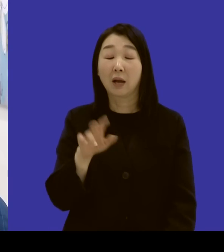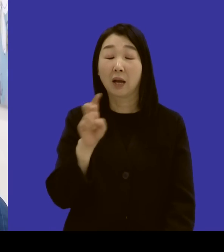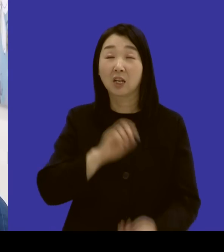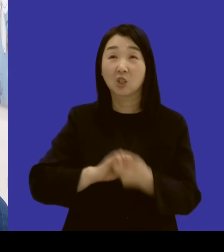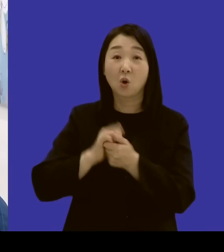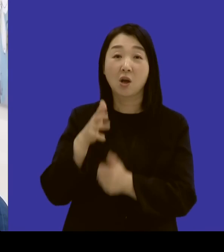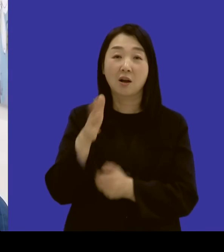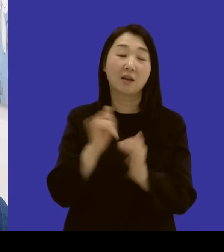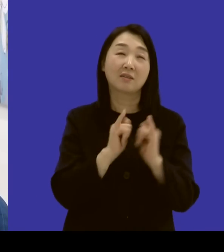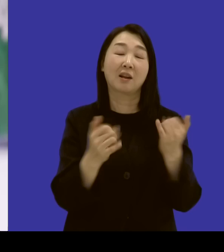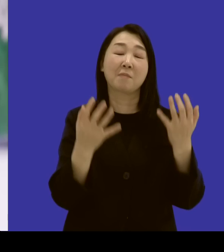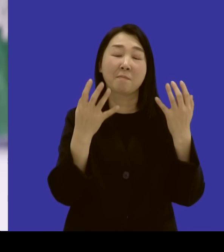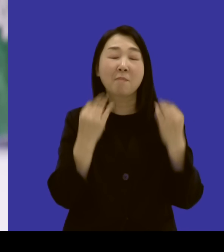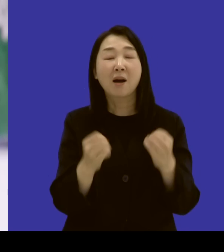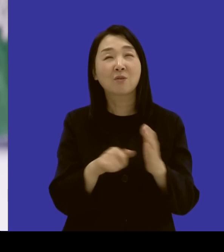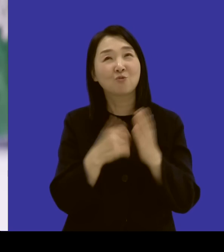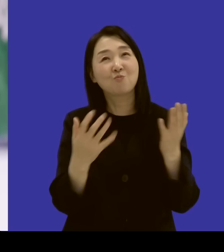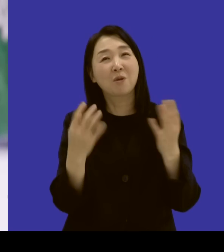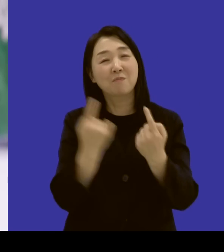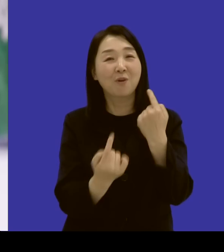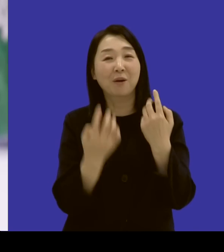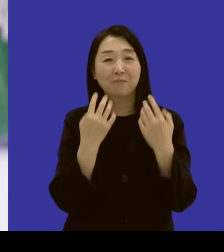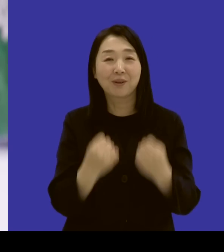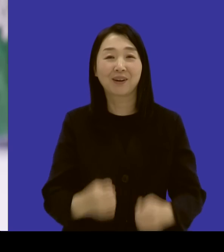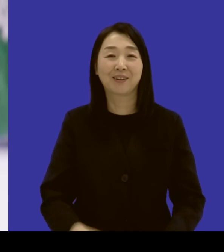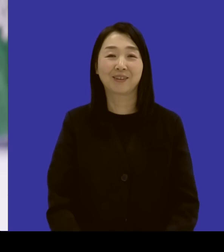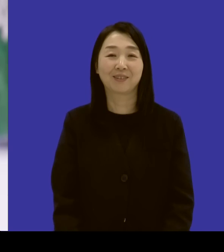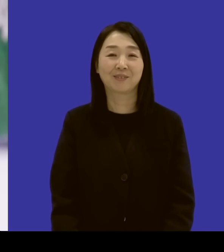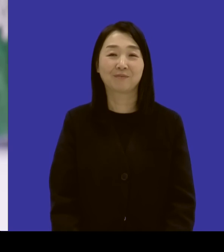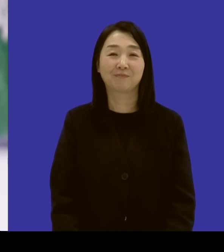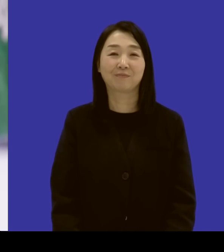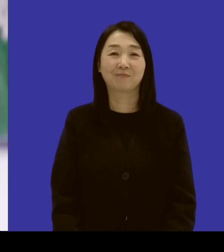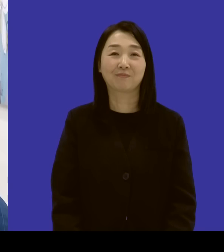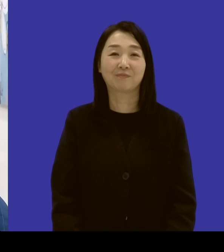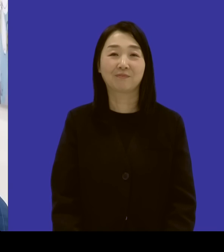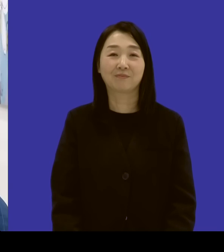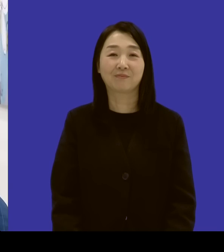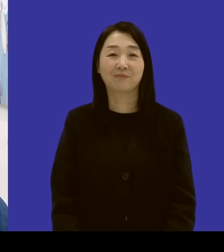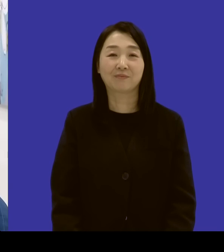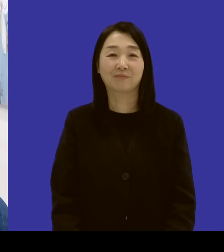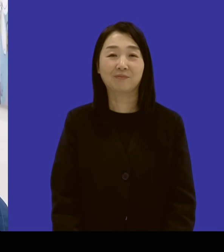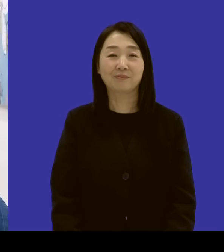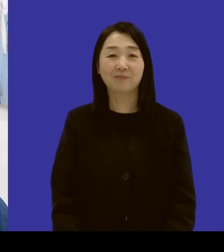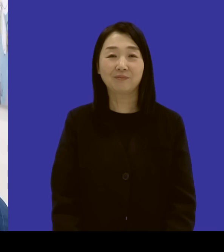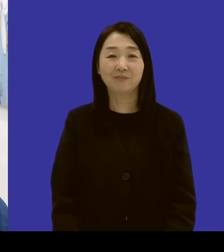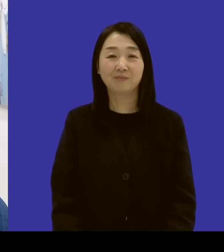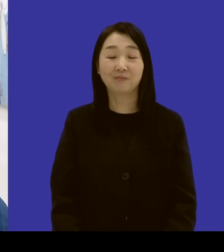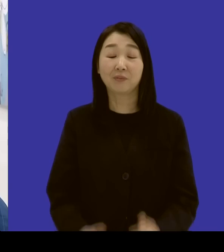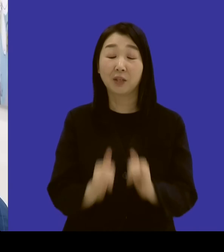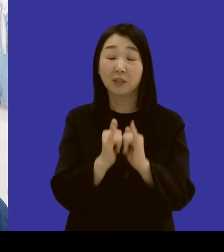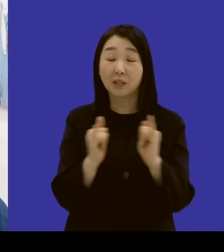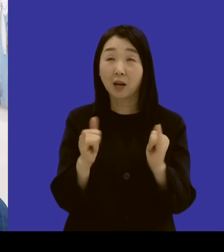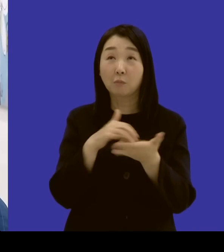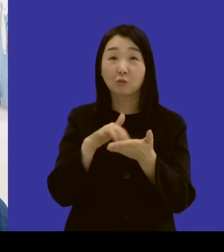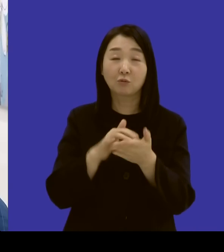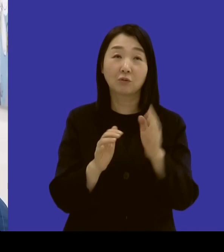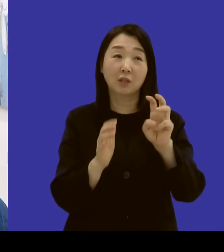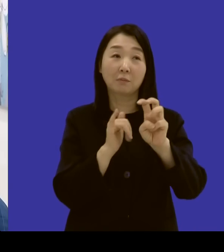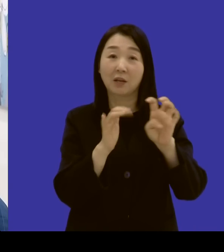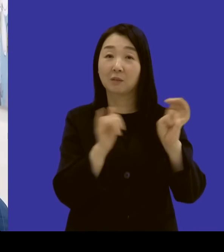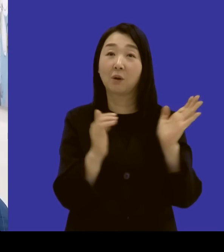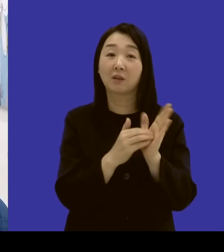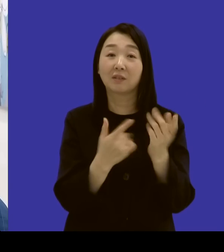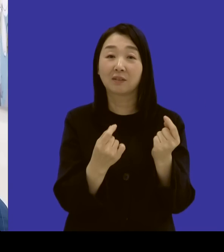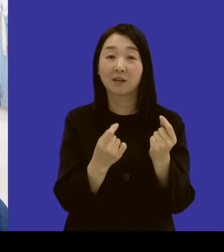분들이 어마어마한 분들이 많이 오게 진짜 멋있겠다. 됐거든요. 멋있겠다. 그래서 사람은 뭐 30, 40명밖에 안 되지만